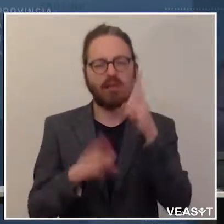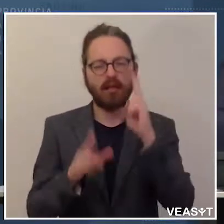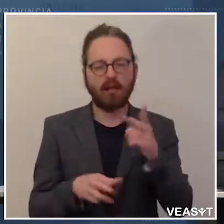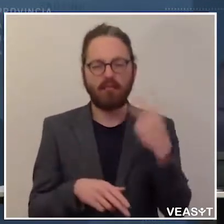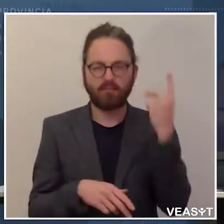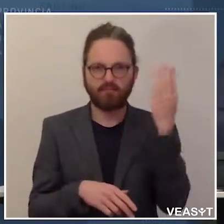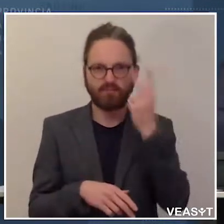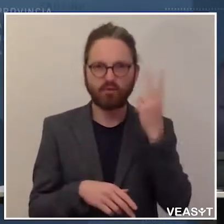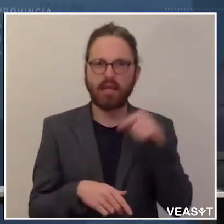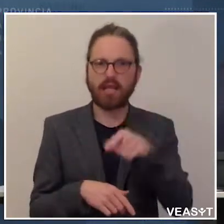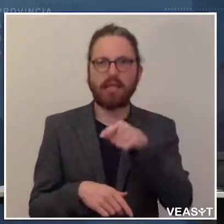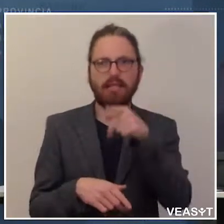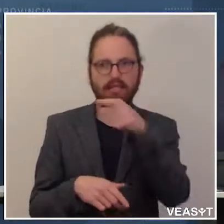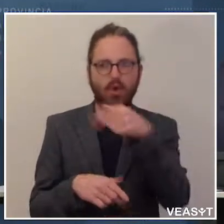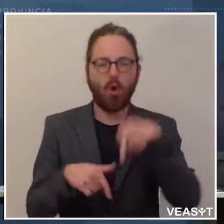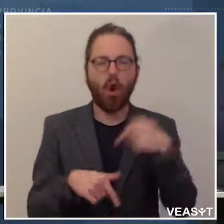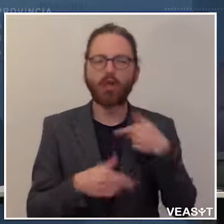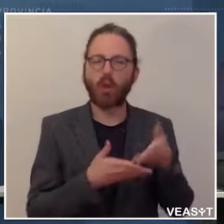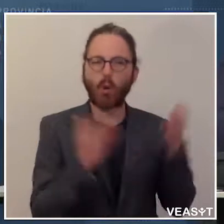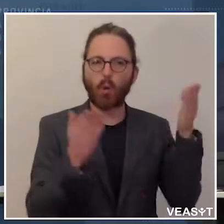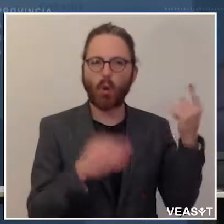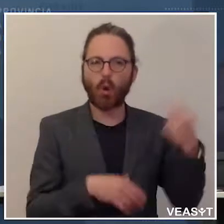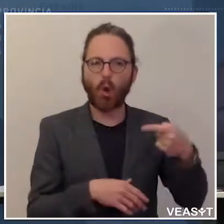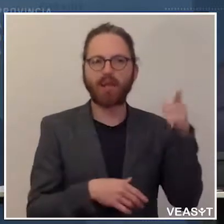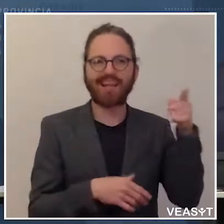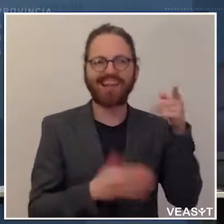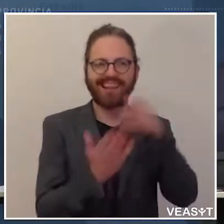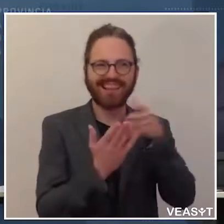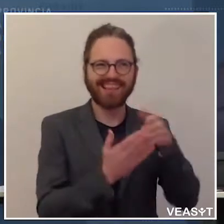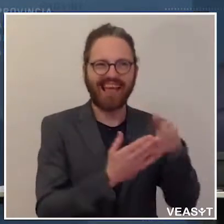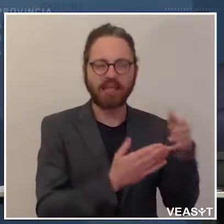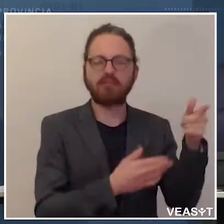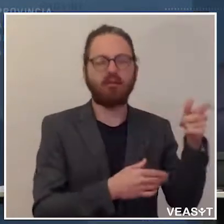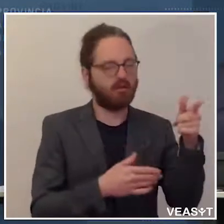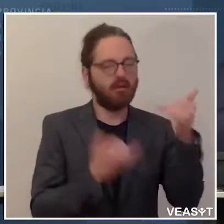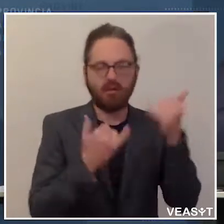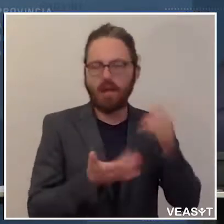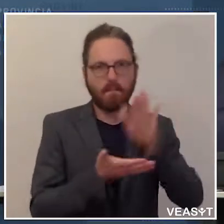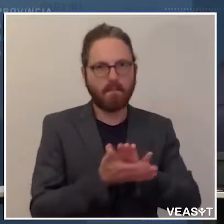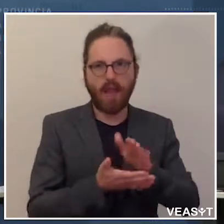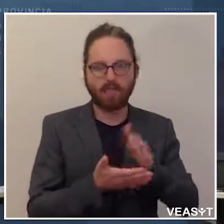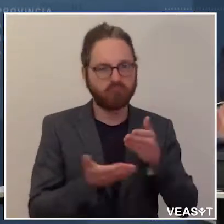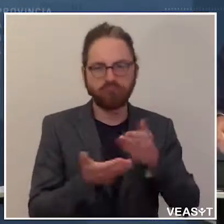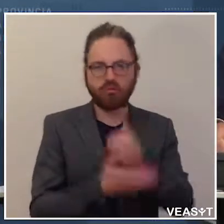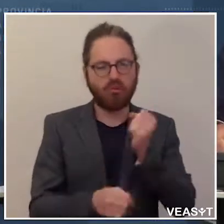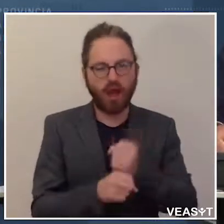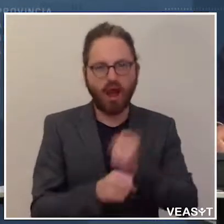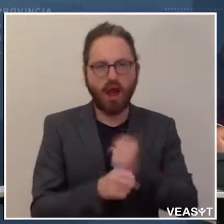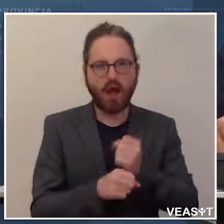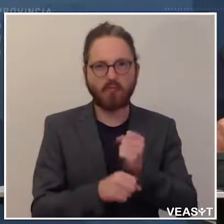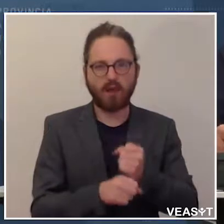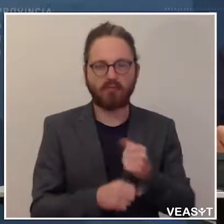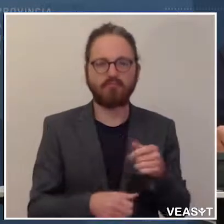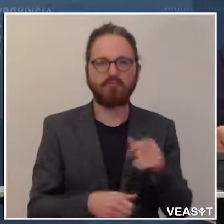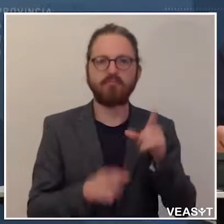ti se lo è in due super istat st seedorf all my sons fast di una crisi